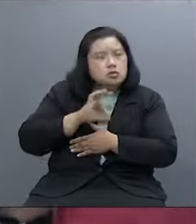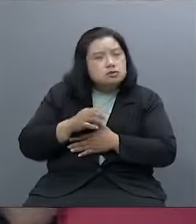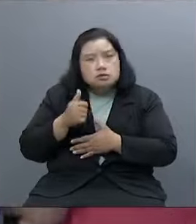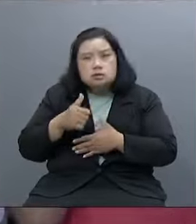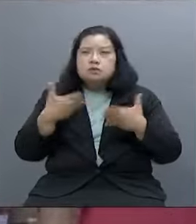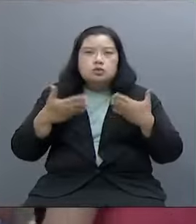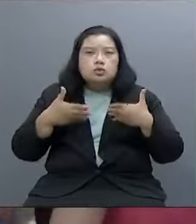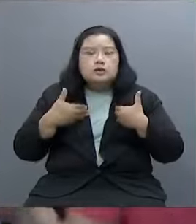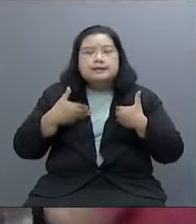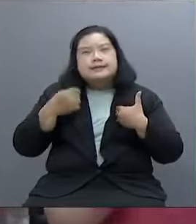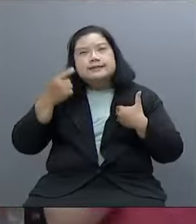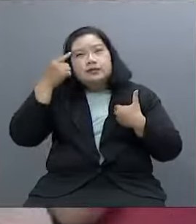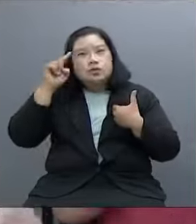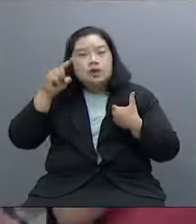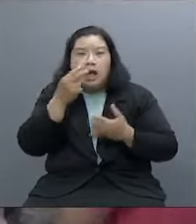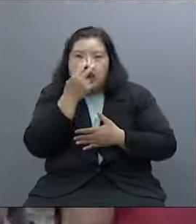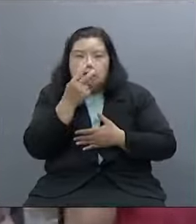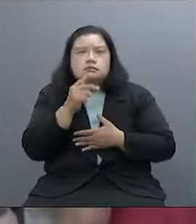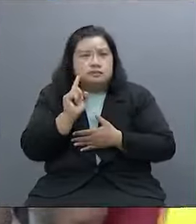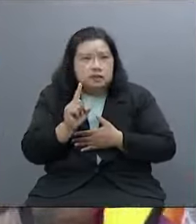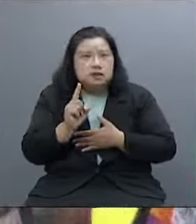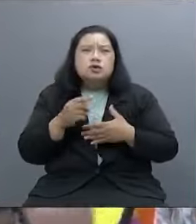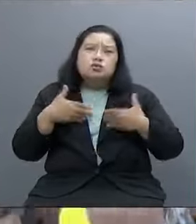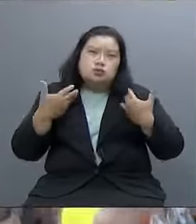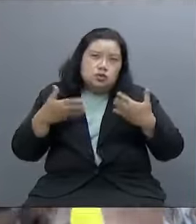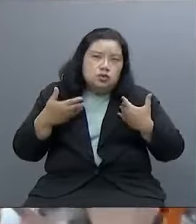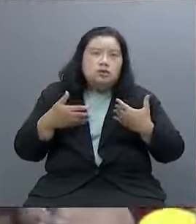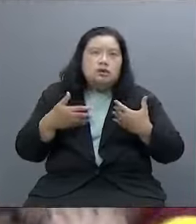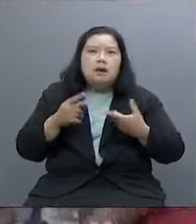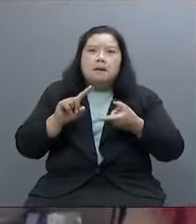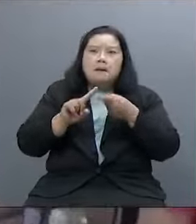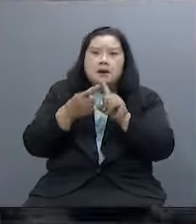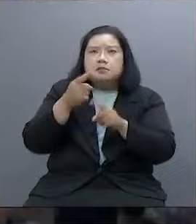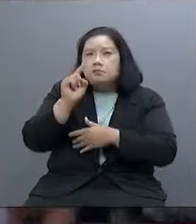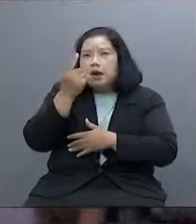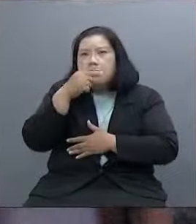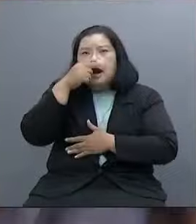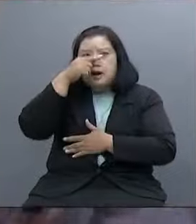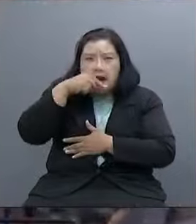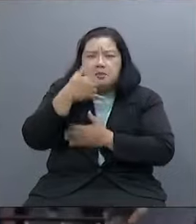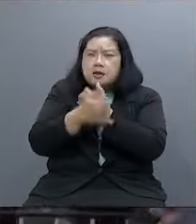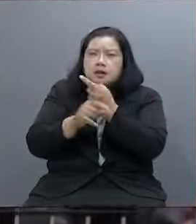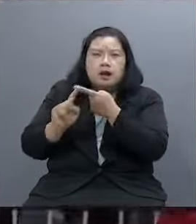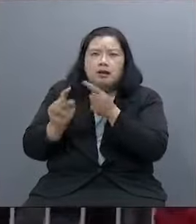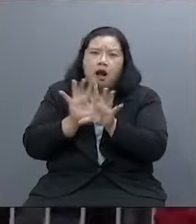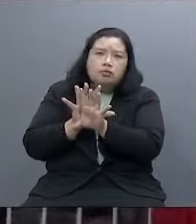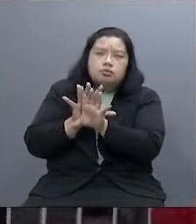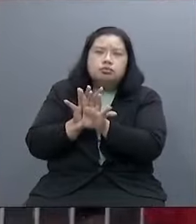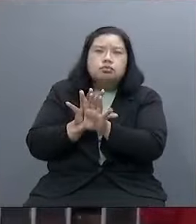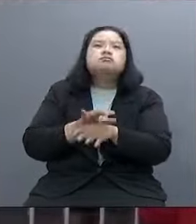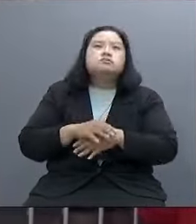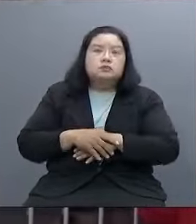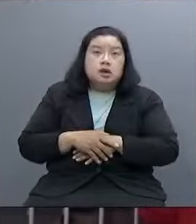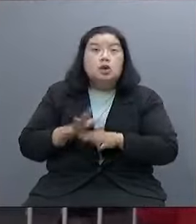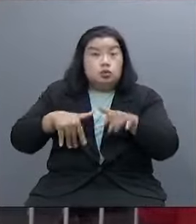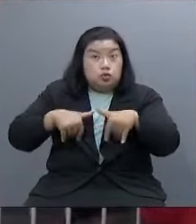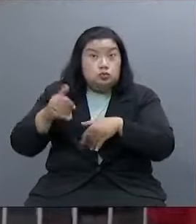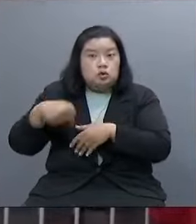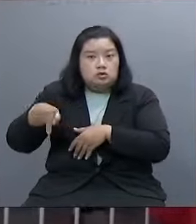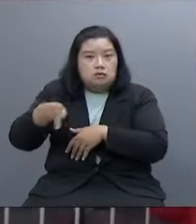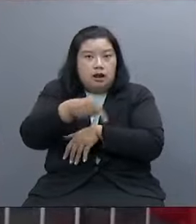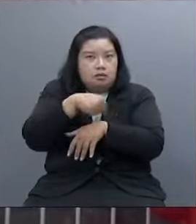าบรรยากาศเนี่ยเป็นไปอย่างที่คาดหวังไว้เลยได้รู้จักเพื่อนใหม่ทั้งคนไทยแล้วก็ชาวต่างชาติด้วยชาวบ้านในพื้นที่ก็เป็นมิตรกับนักท่